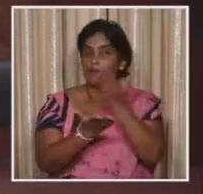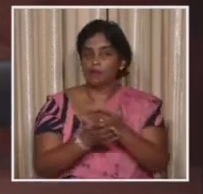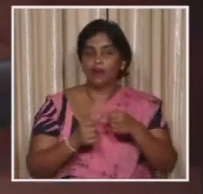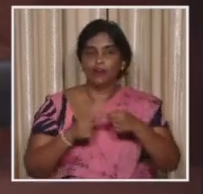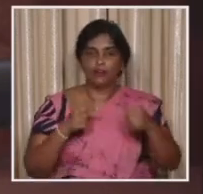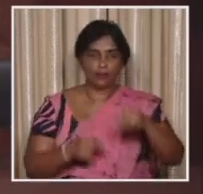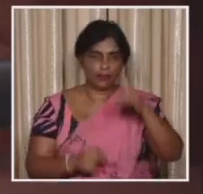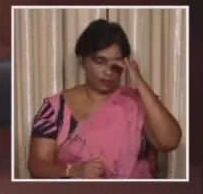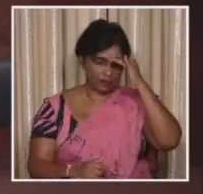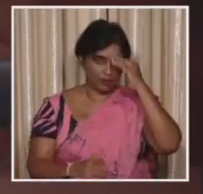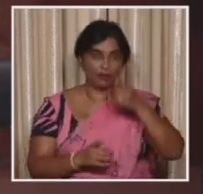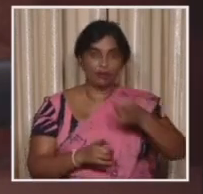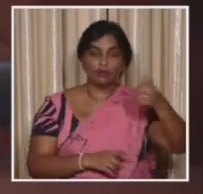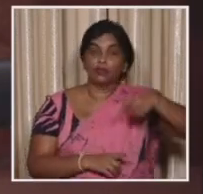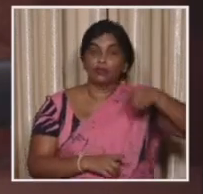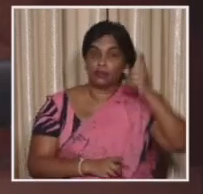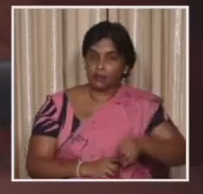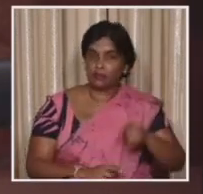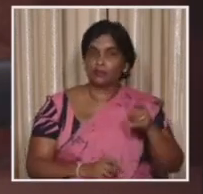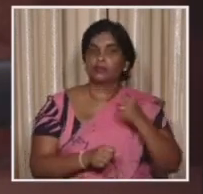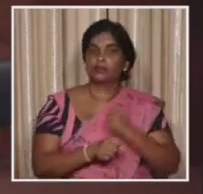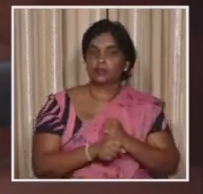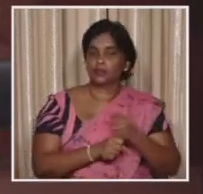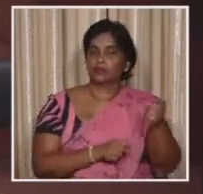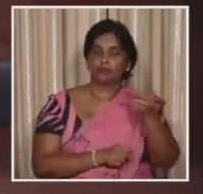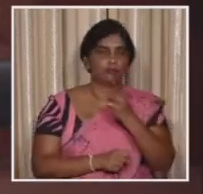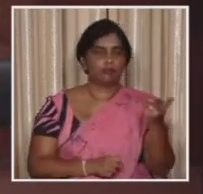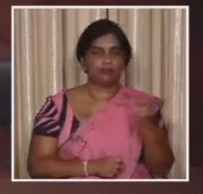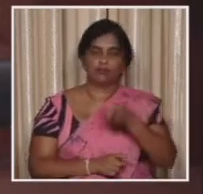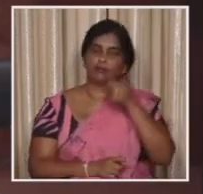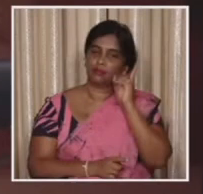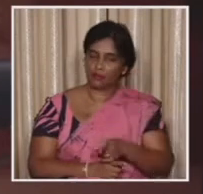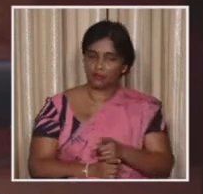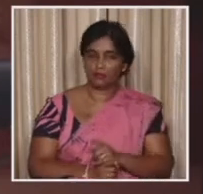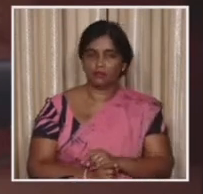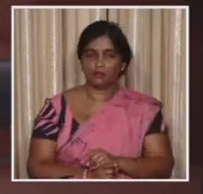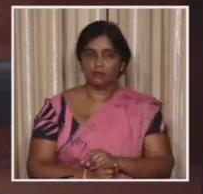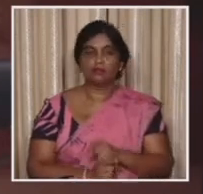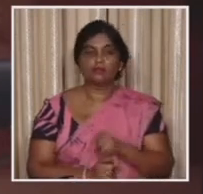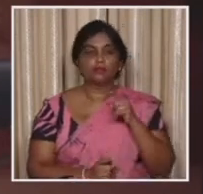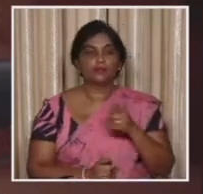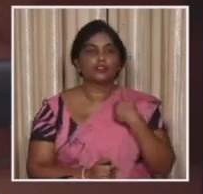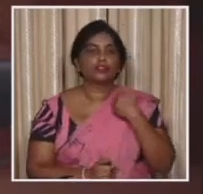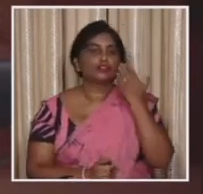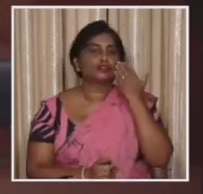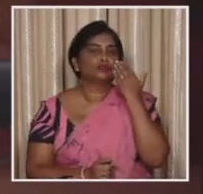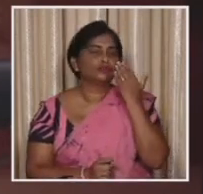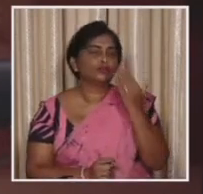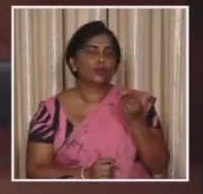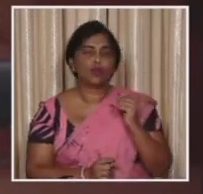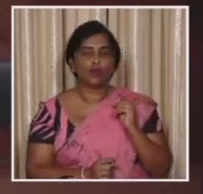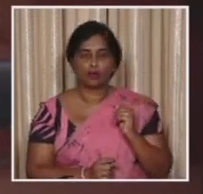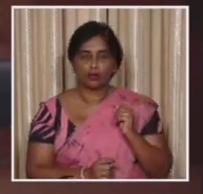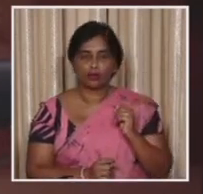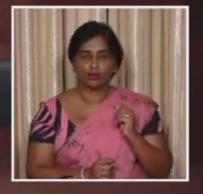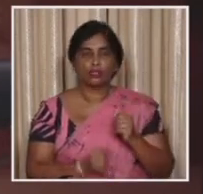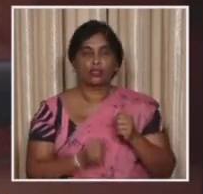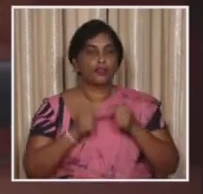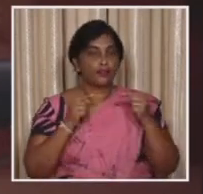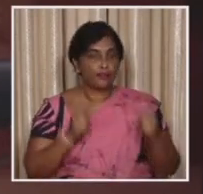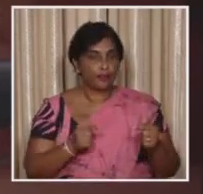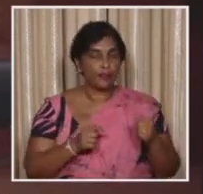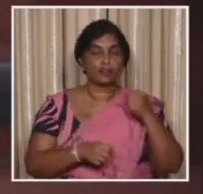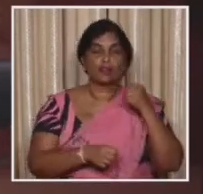naik ke variat. Yojana wa isti re keran dat andu ke kangkat awi ke tau. Itu ada ekem penung keran ne mukad. Vipaksa